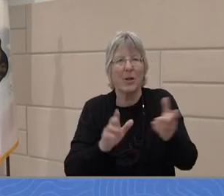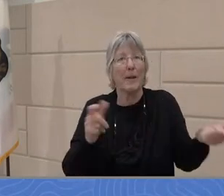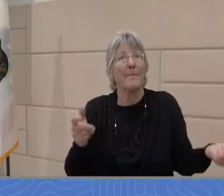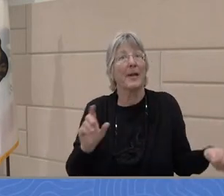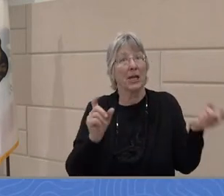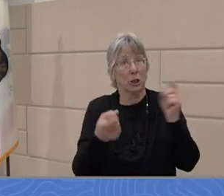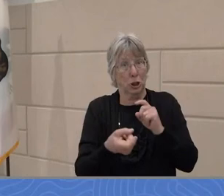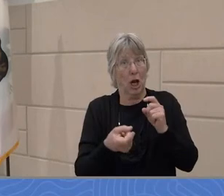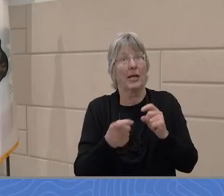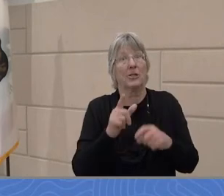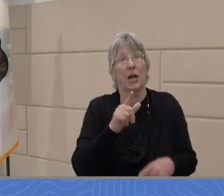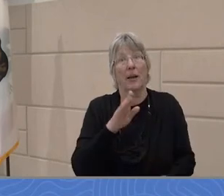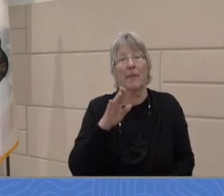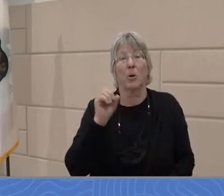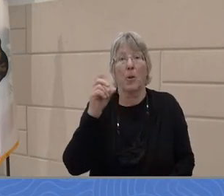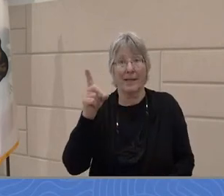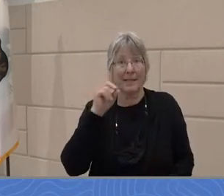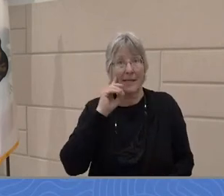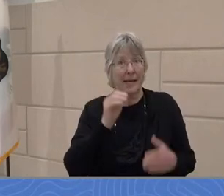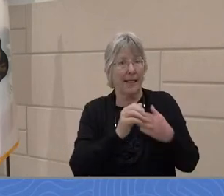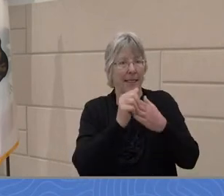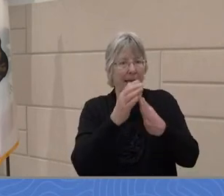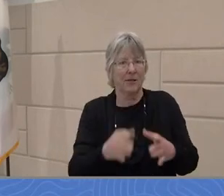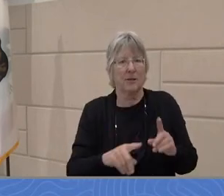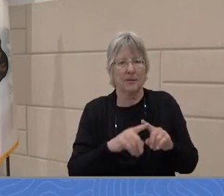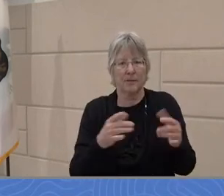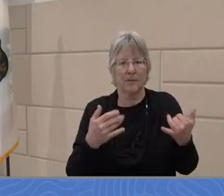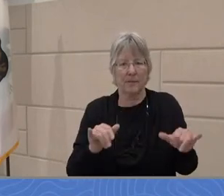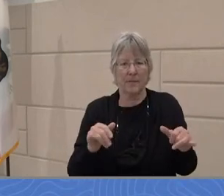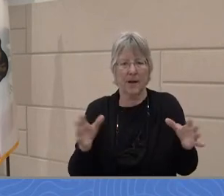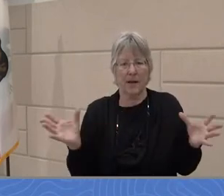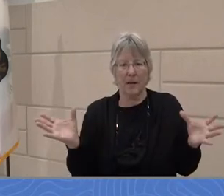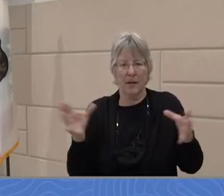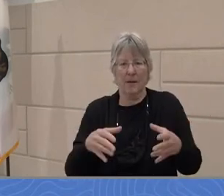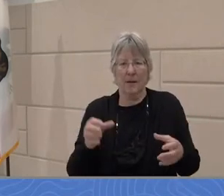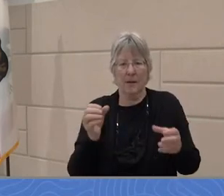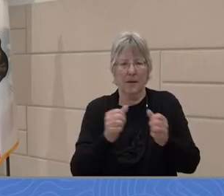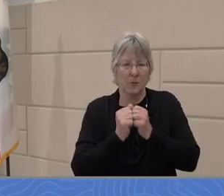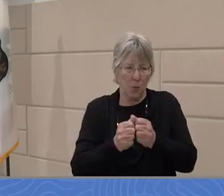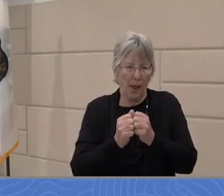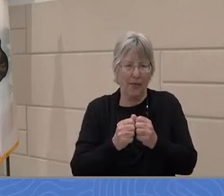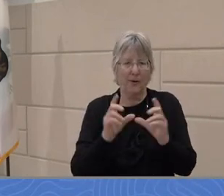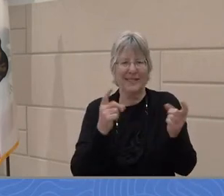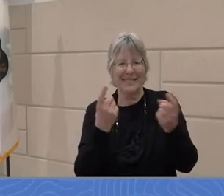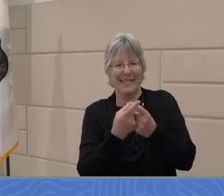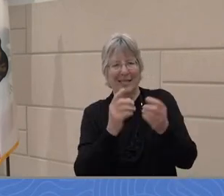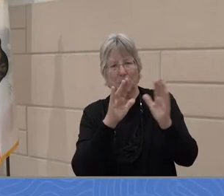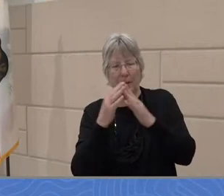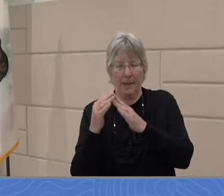នឹងធ្វើការផ្លាស់ប្ដូរធំៗទាក់ទងនឹងការដឹកនាំរបស់ក្រសួងអប់រំ District Language